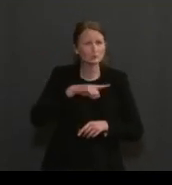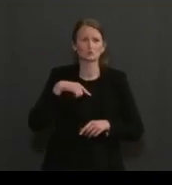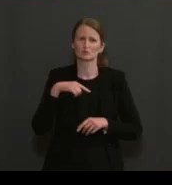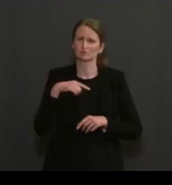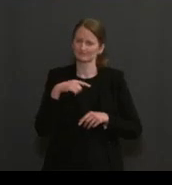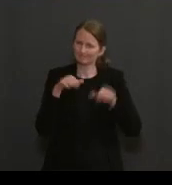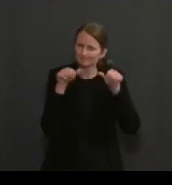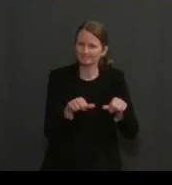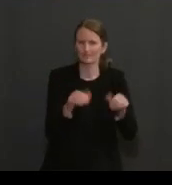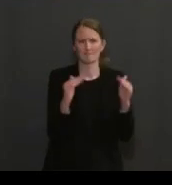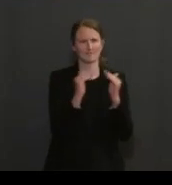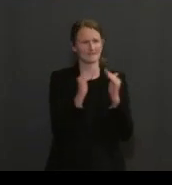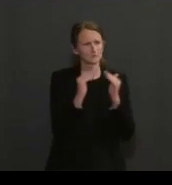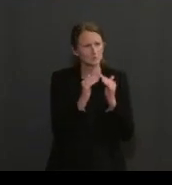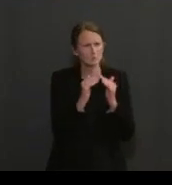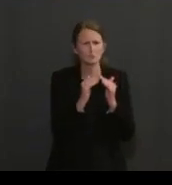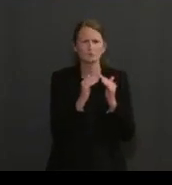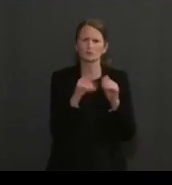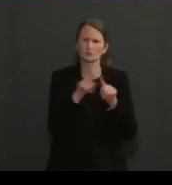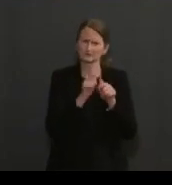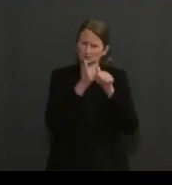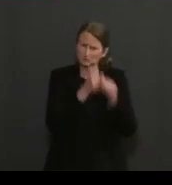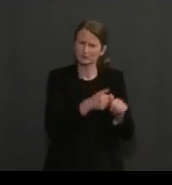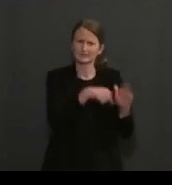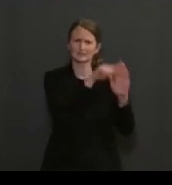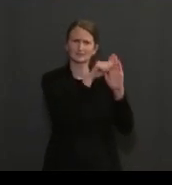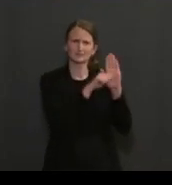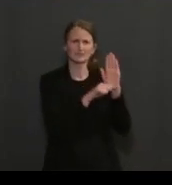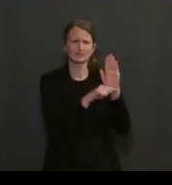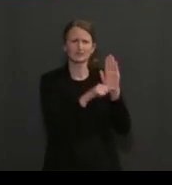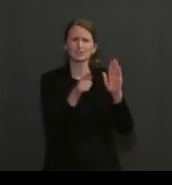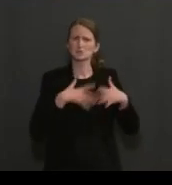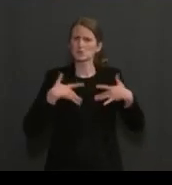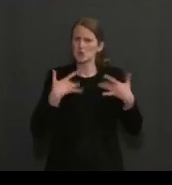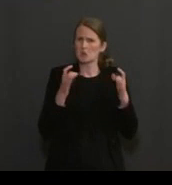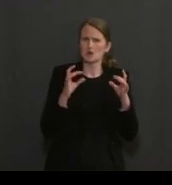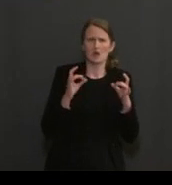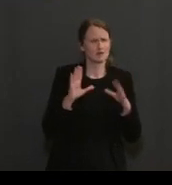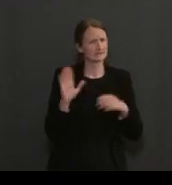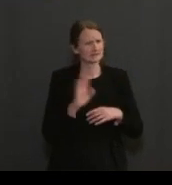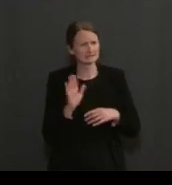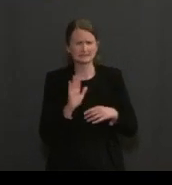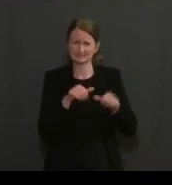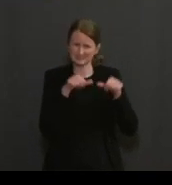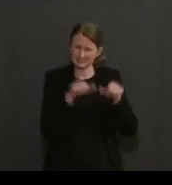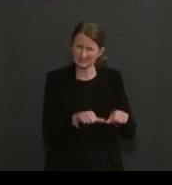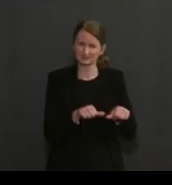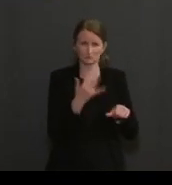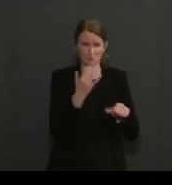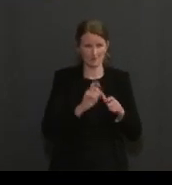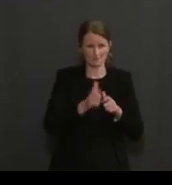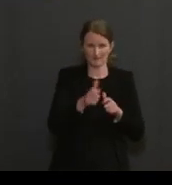forcément toujours agréables, on est bien d'accord, peuvent sauver les vies et que c'est la contribution majeure que vous pouvez d'ailleurs faire à l'amélioration de la